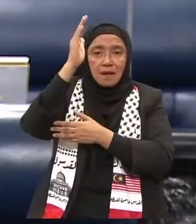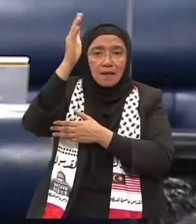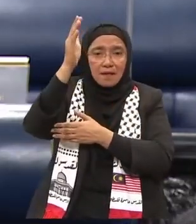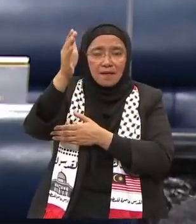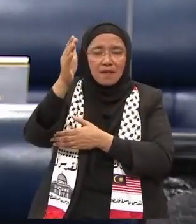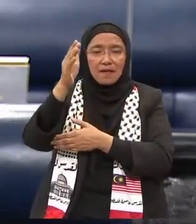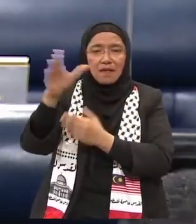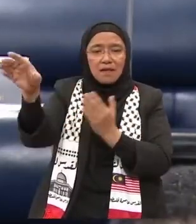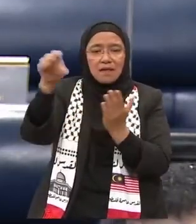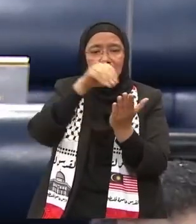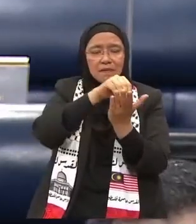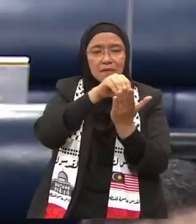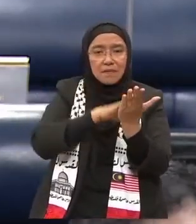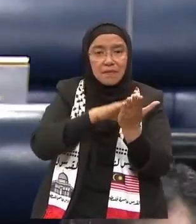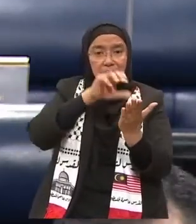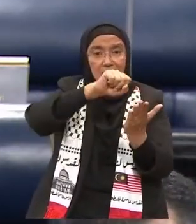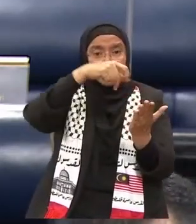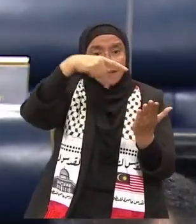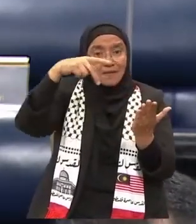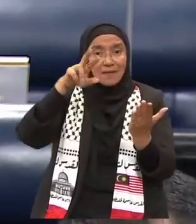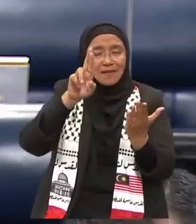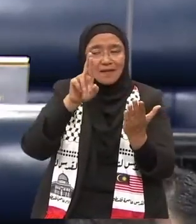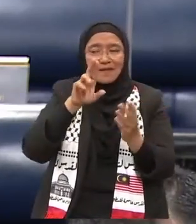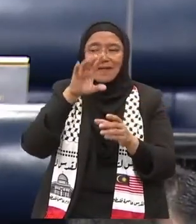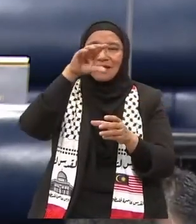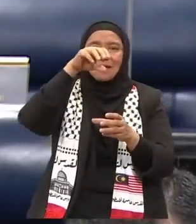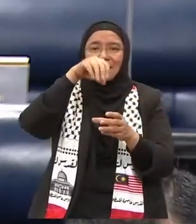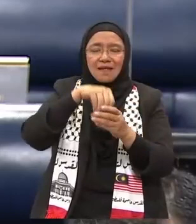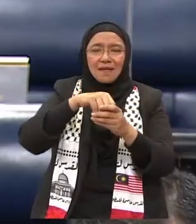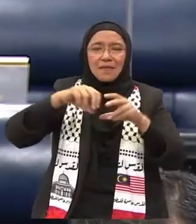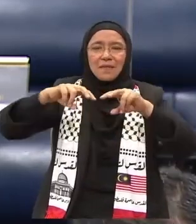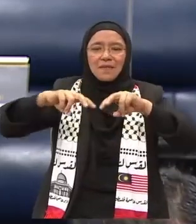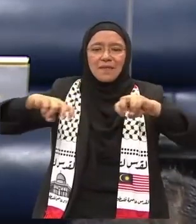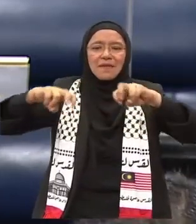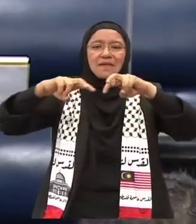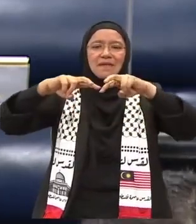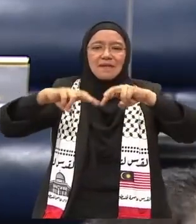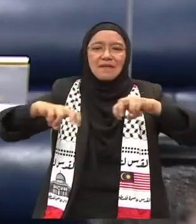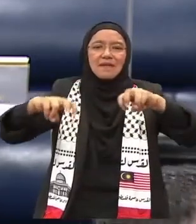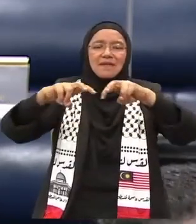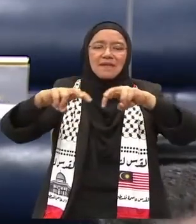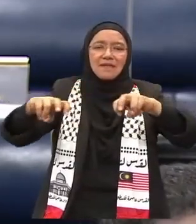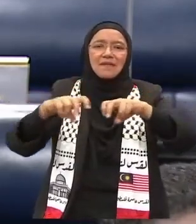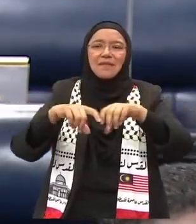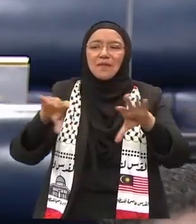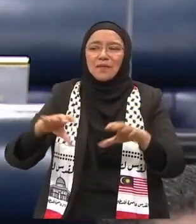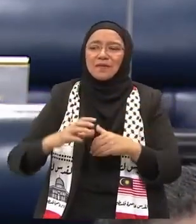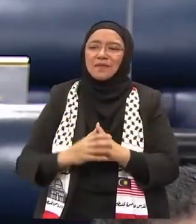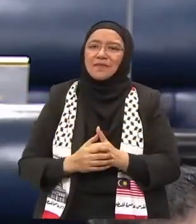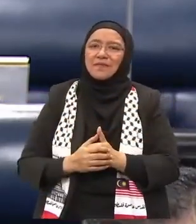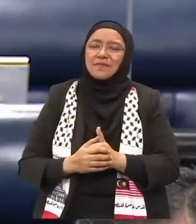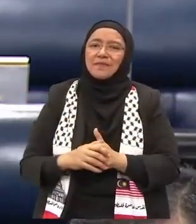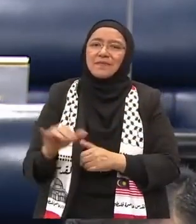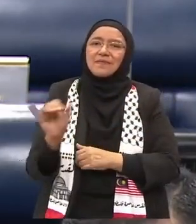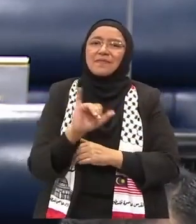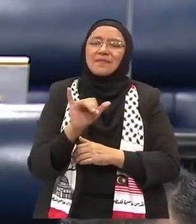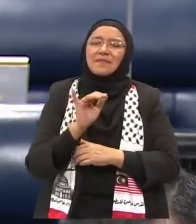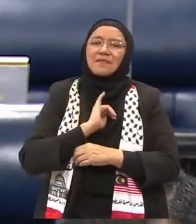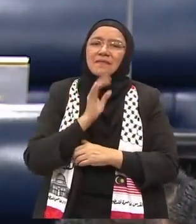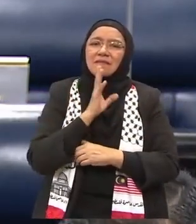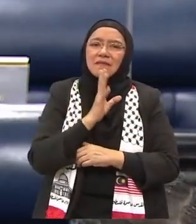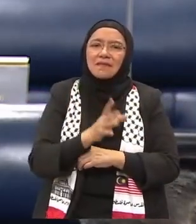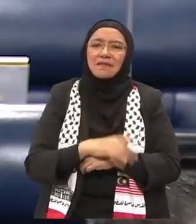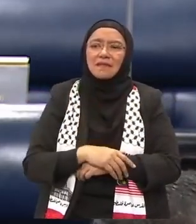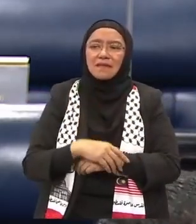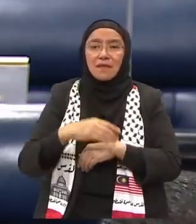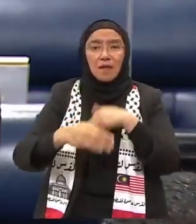SPR dalam kajian-kajian mereka tersebut seperti yang saya katakan tadi proses redeneration